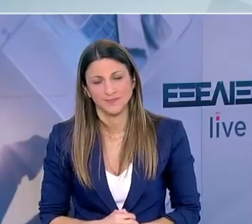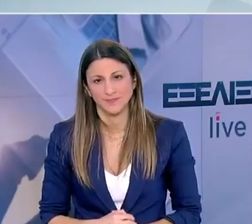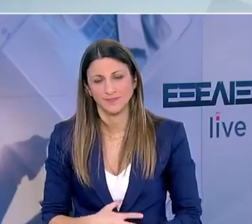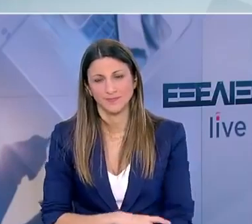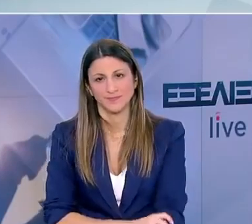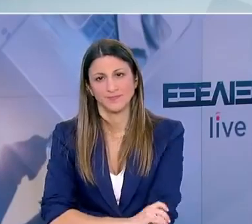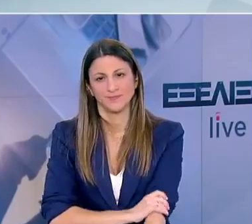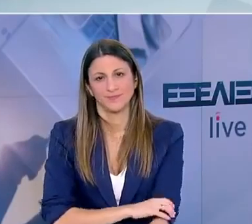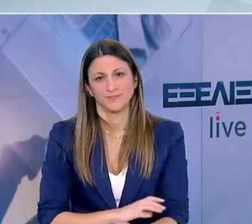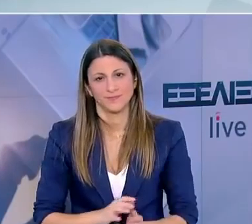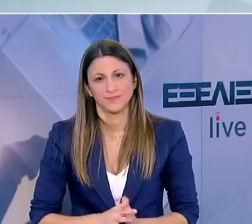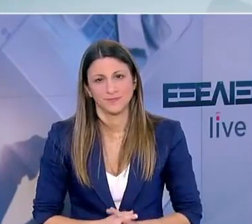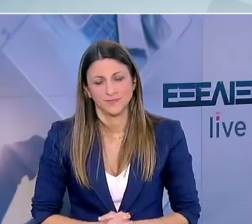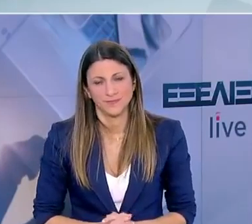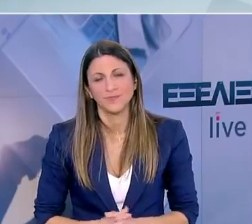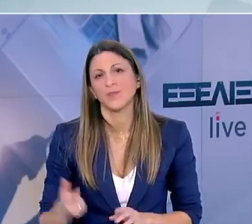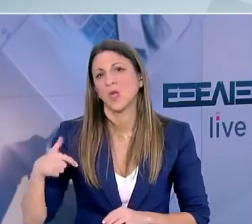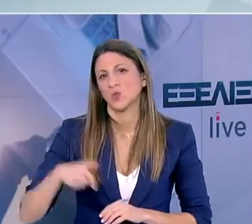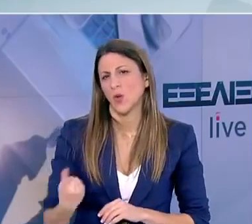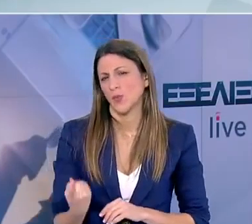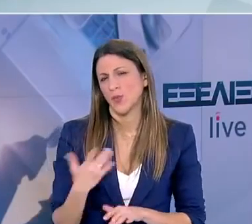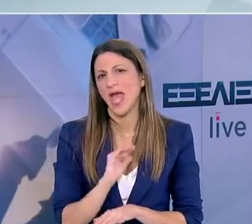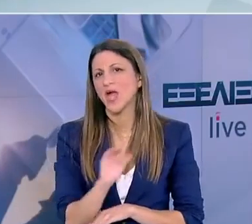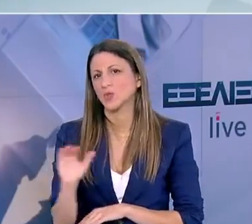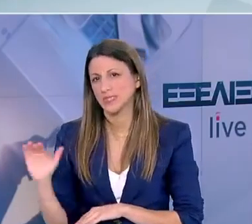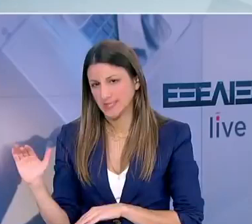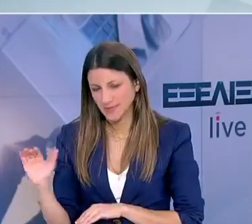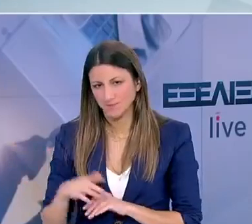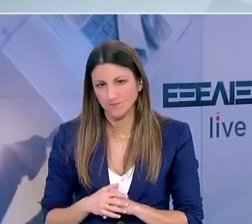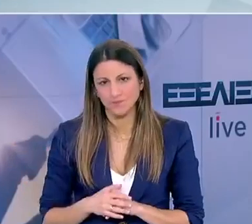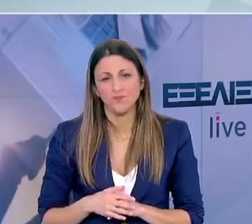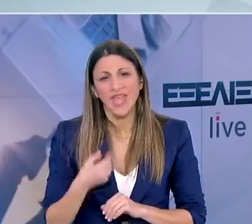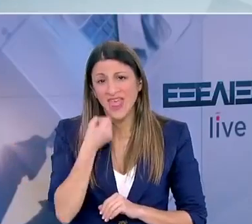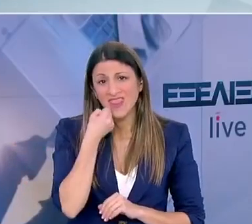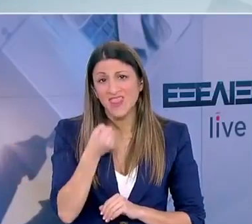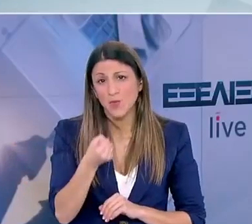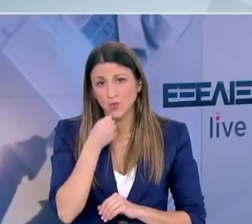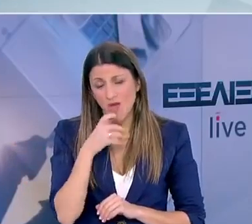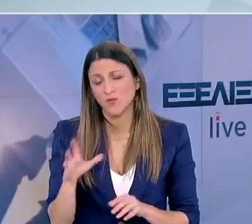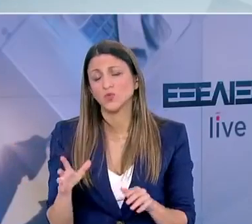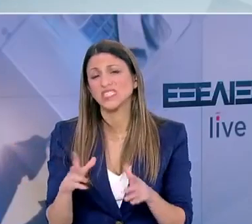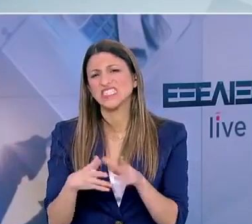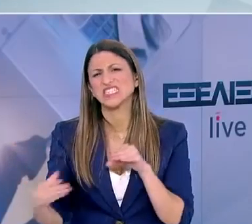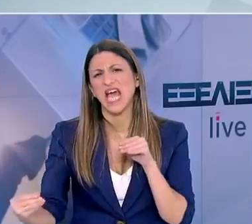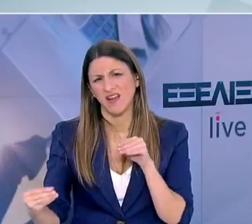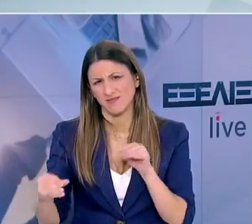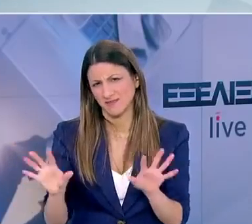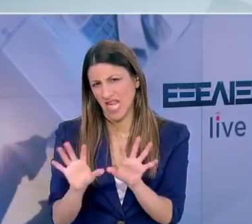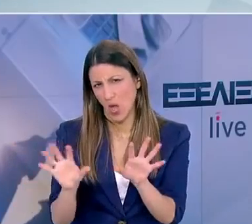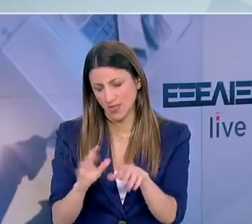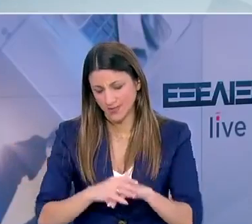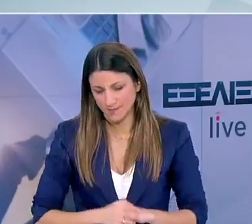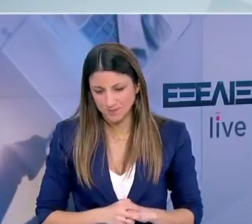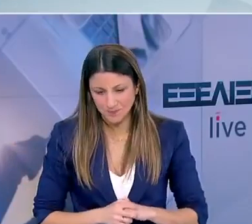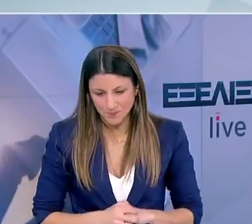Ευχαριστούμε, κύριε Υπουργέ. Να περάσουμε σε ερωτήσεις. Η κυρία Παπακοστοπούλου από τον τηλεοπτικό σταθμό Star. Κύριε καθηγητά, έχετε